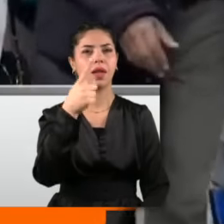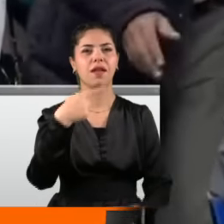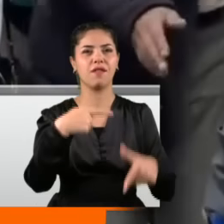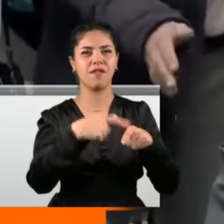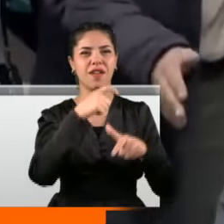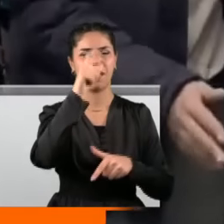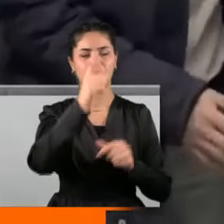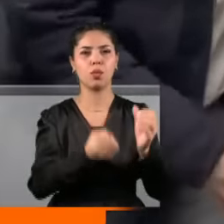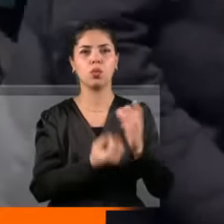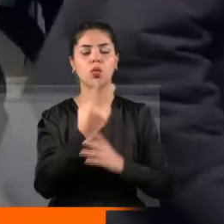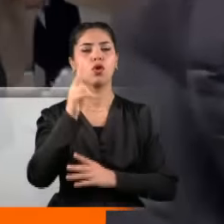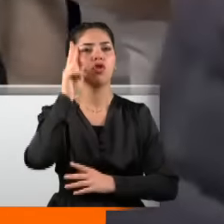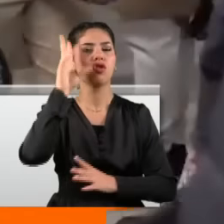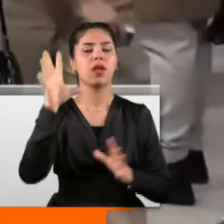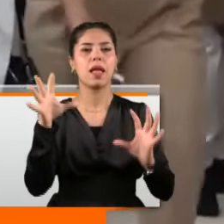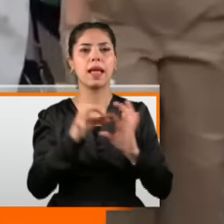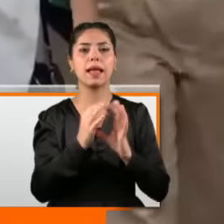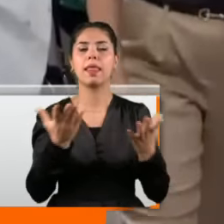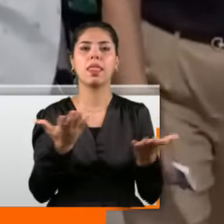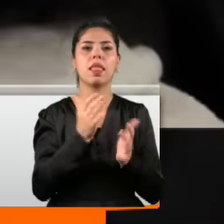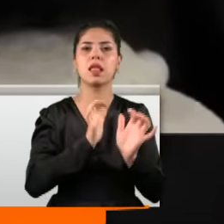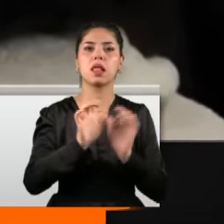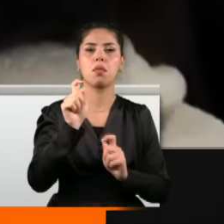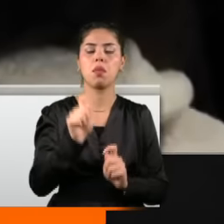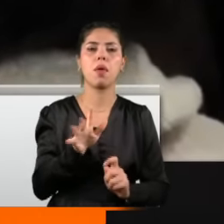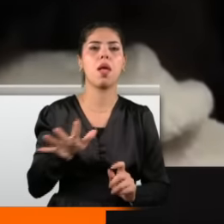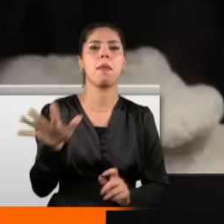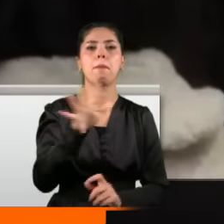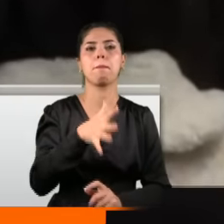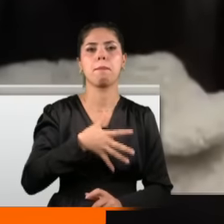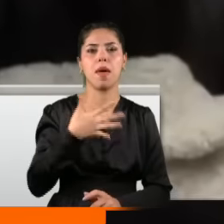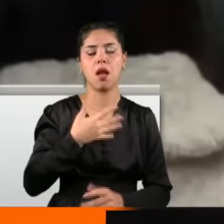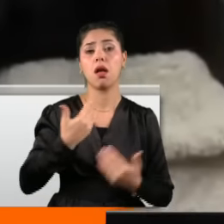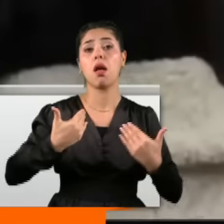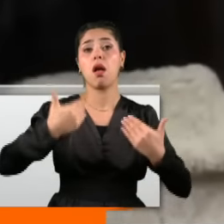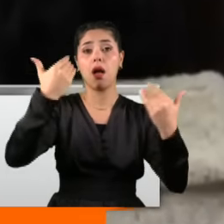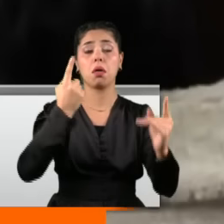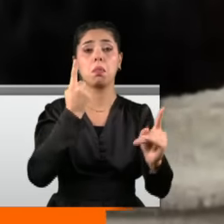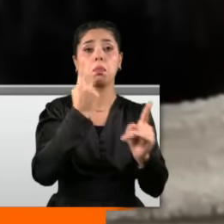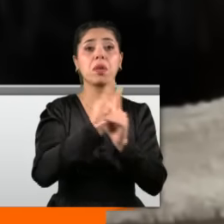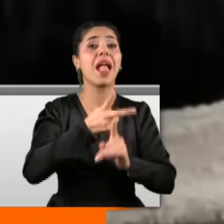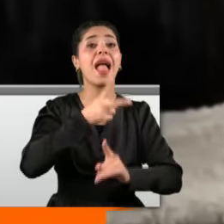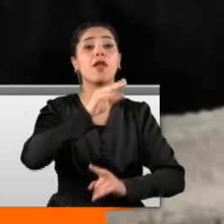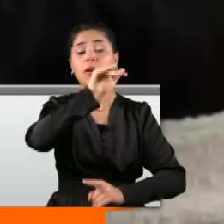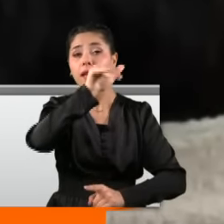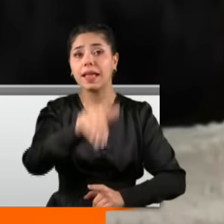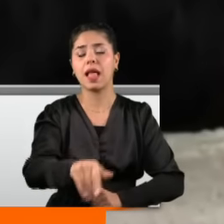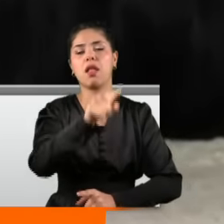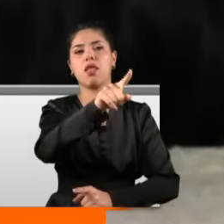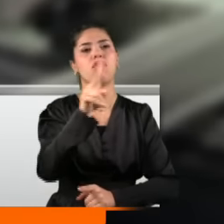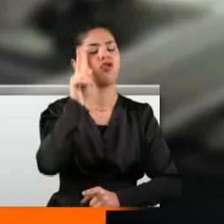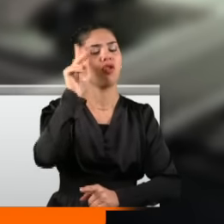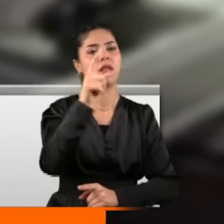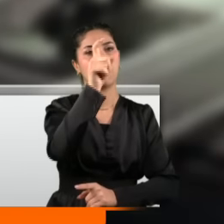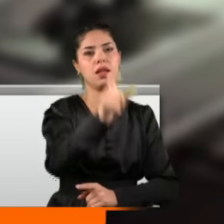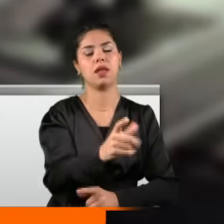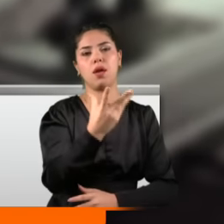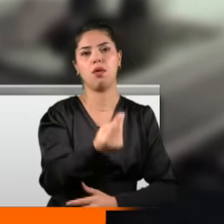Sarı'nın kurduğu çeteyle ilgili nasıl bir savunma yapacağı merak ediliyor. Hakim karşısına en son çıkacak isim de kendisi.